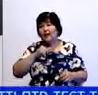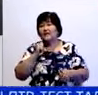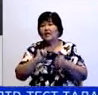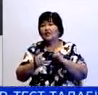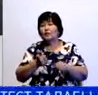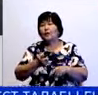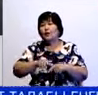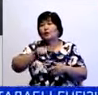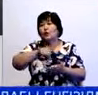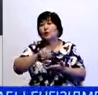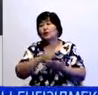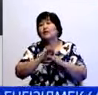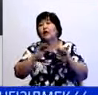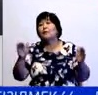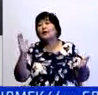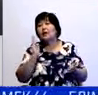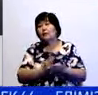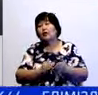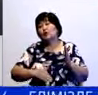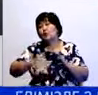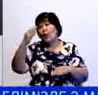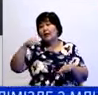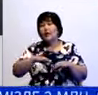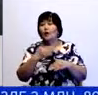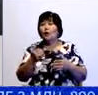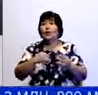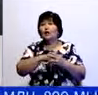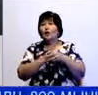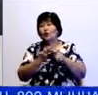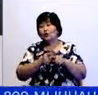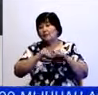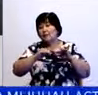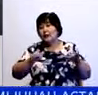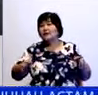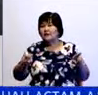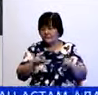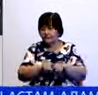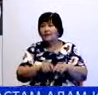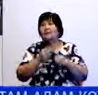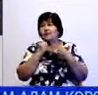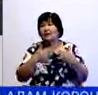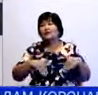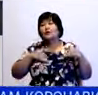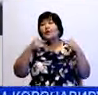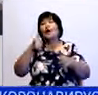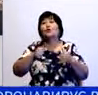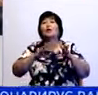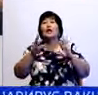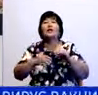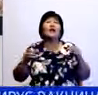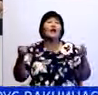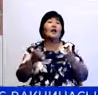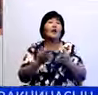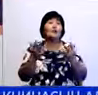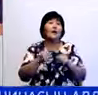чемпионаттарында өнер көрсетіп жүрген балдар бар жоғары деңгейде. Солармен күресіп жатқаннан балдардың да деңгейі өсіп қалған қазір. Турнир қорытындысымен